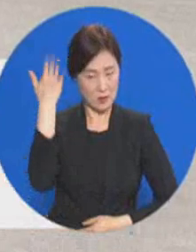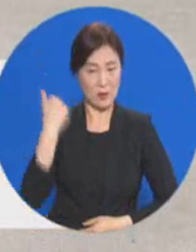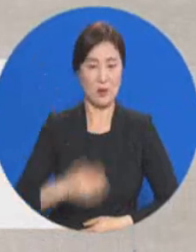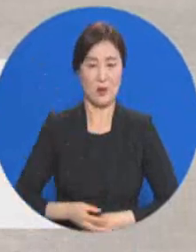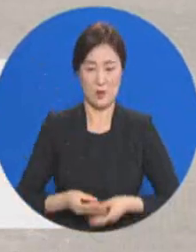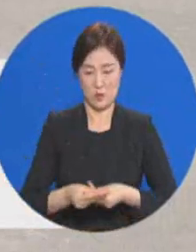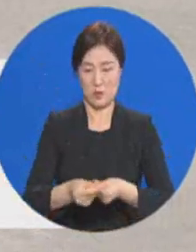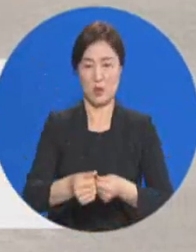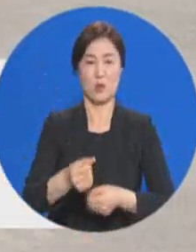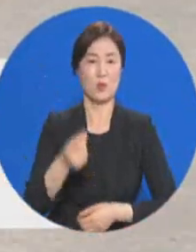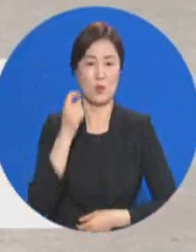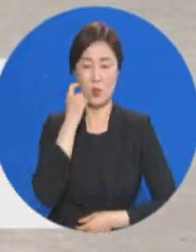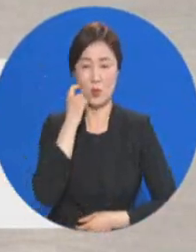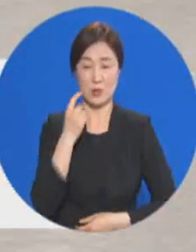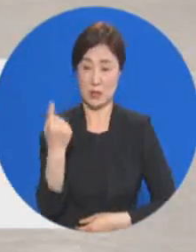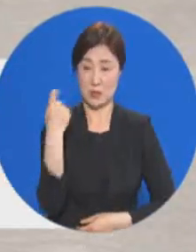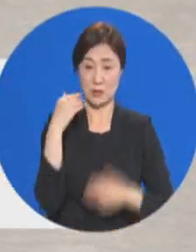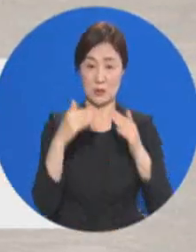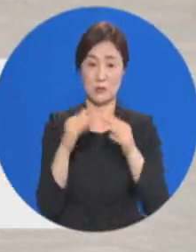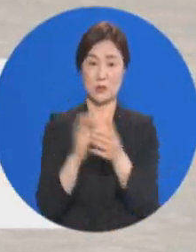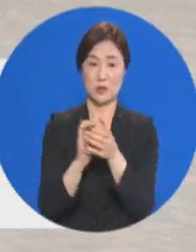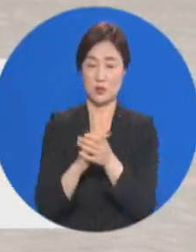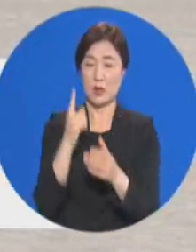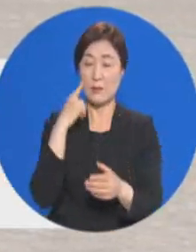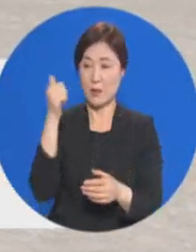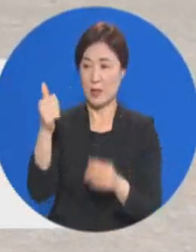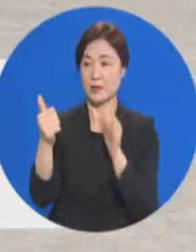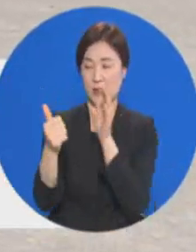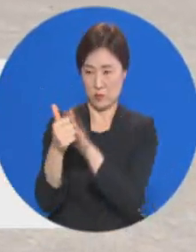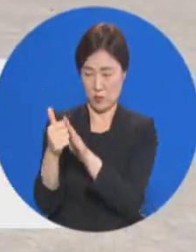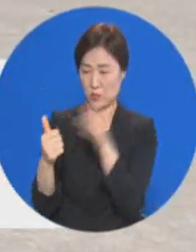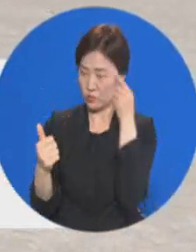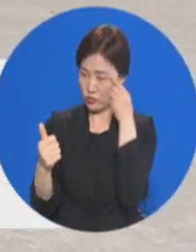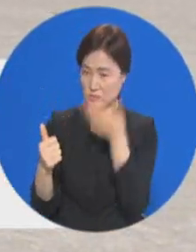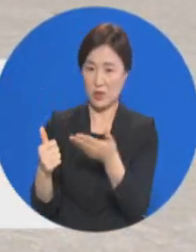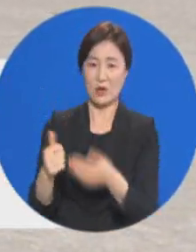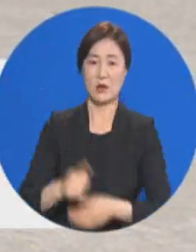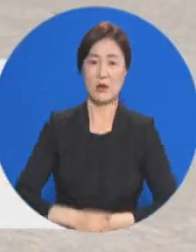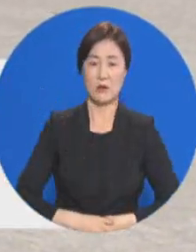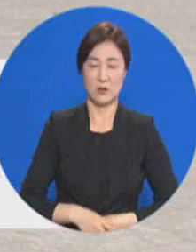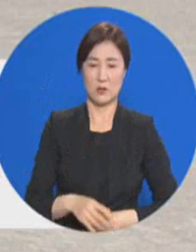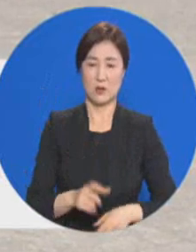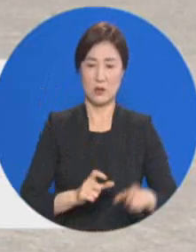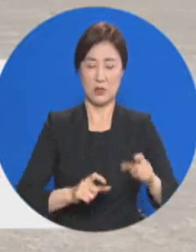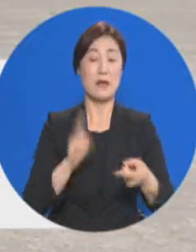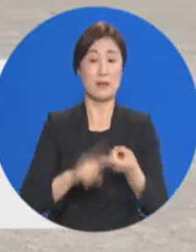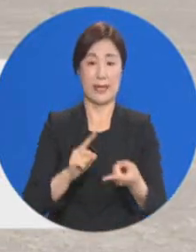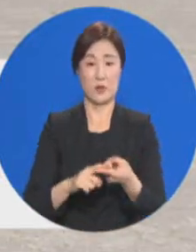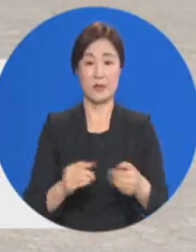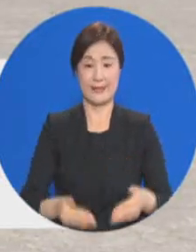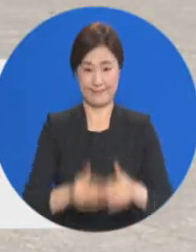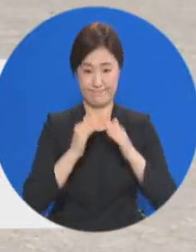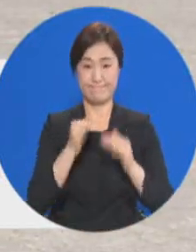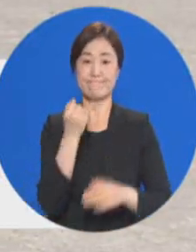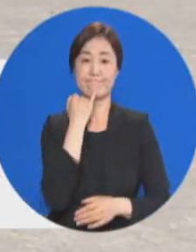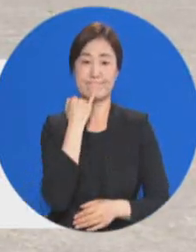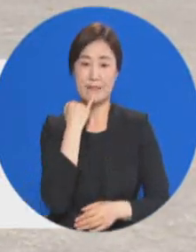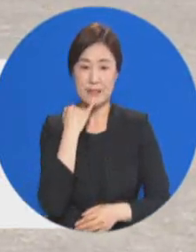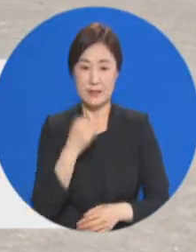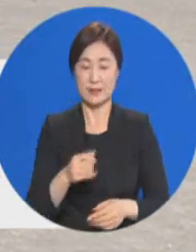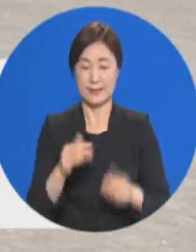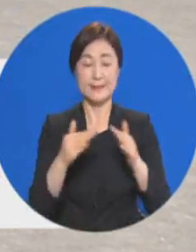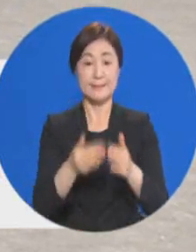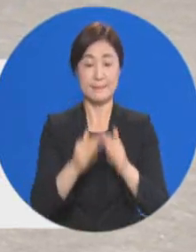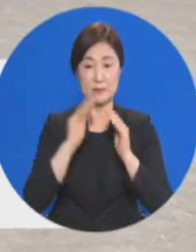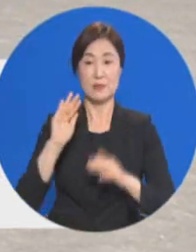나는 뒷집 그 친구 아버지한테만 보고 삼촌 이렇습니다 얘기를 해서 이러니까 저뭐 더도 내지 마고 들지도 마고 현